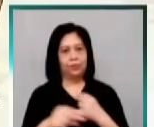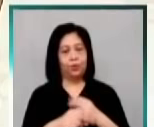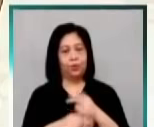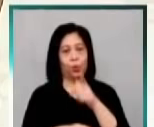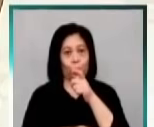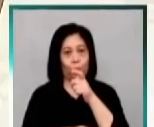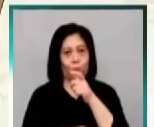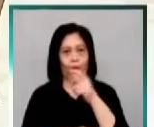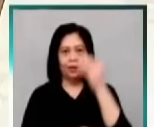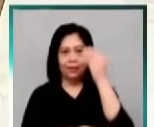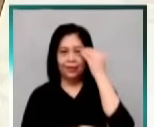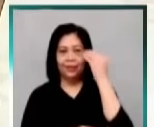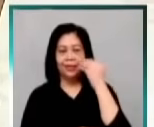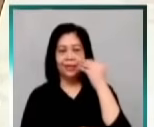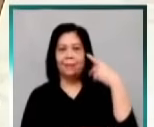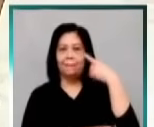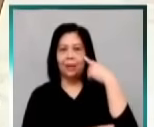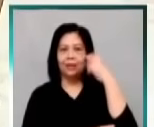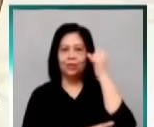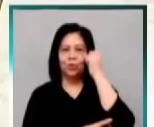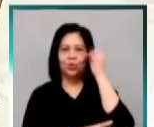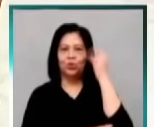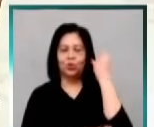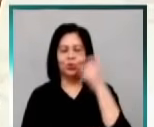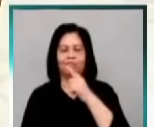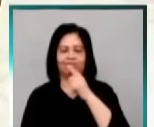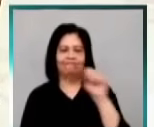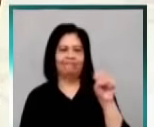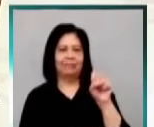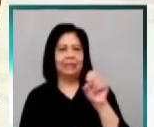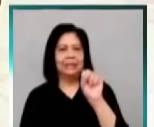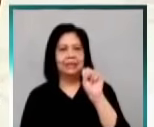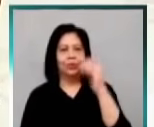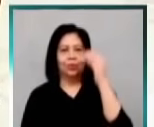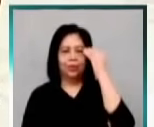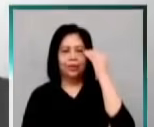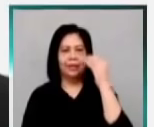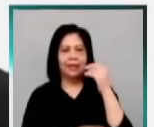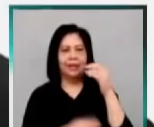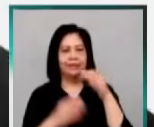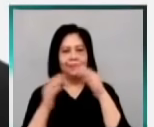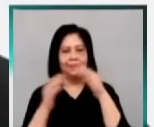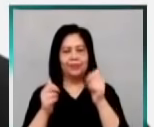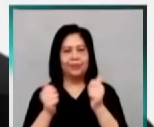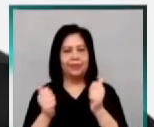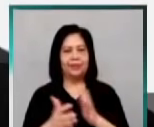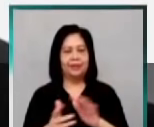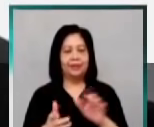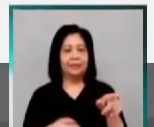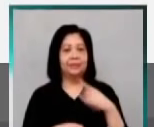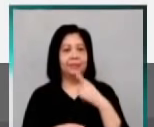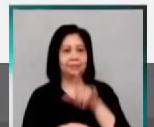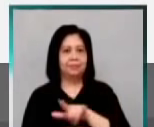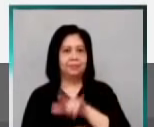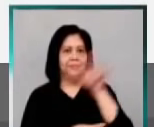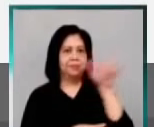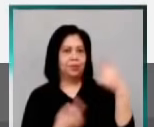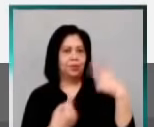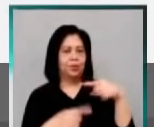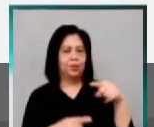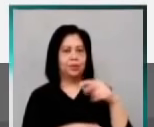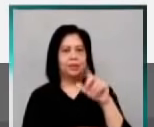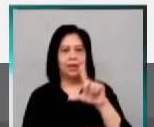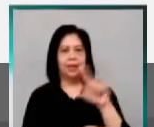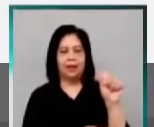Wow, kinumpirma yan mismo ng agency ng South Korean superstar. Ayon sa Awesome ENT, lumipad na pa Los Angeles sa Amerika